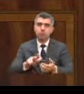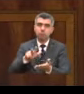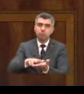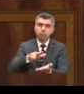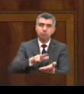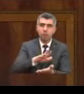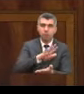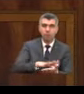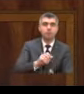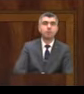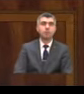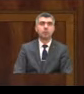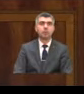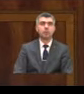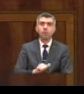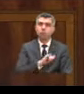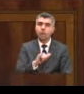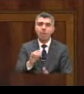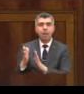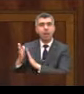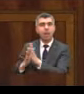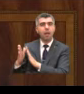مهمة وغير مسبوقة